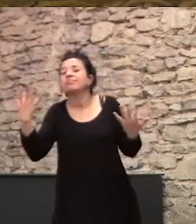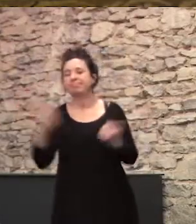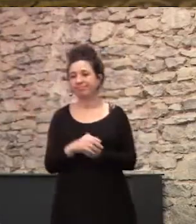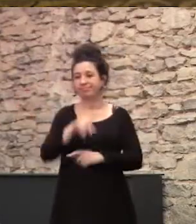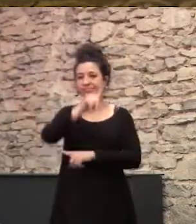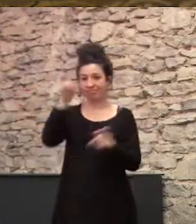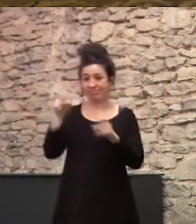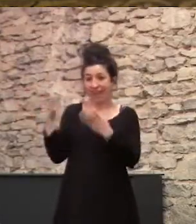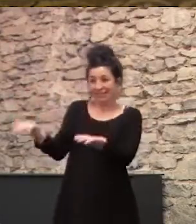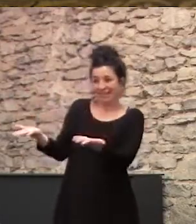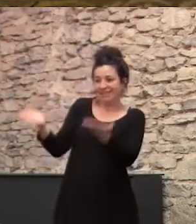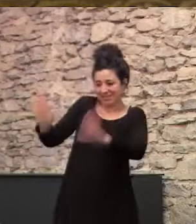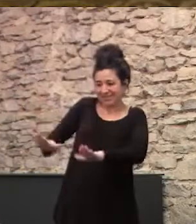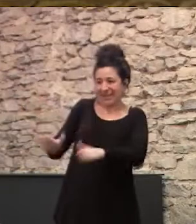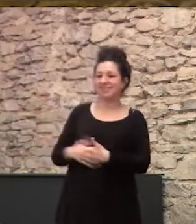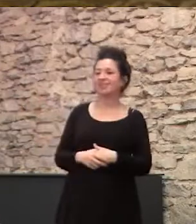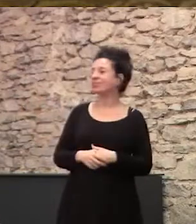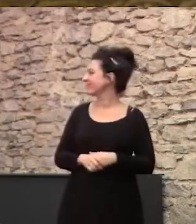hau da.